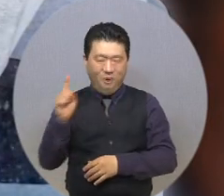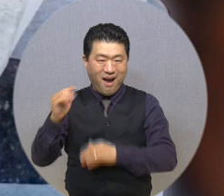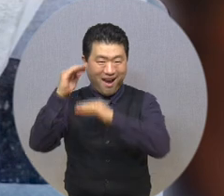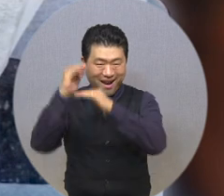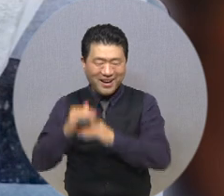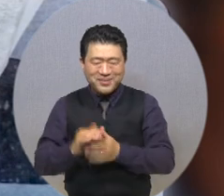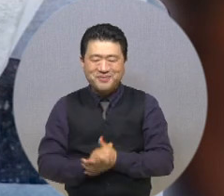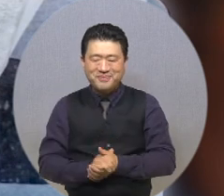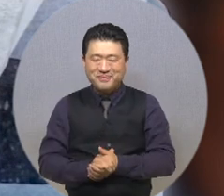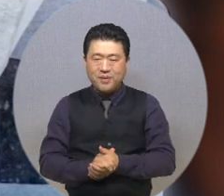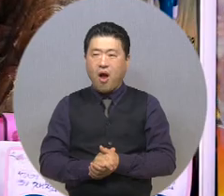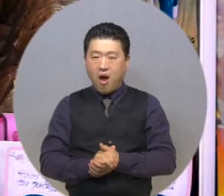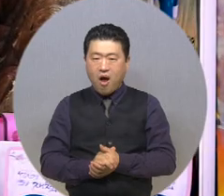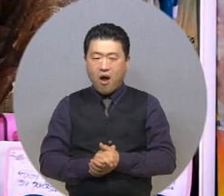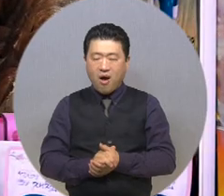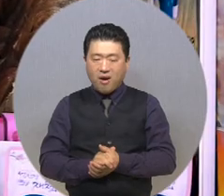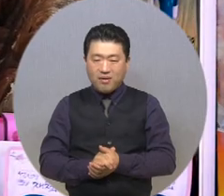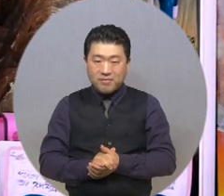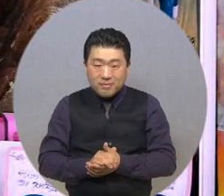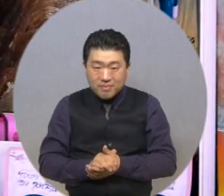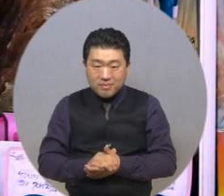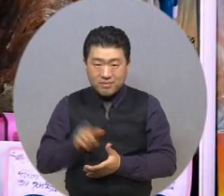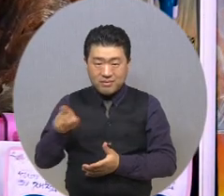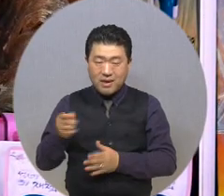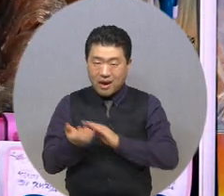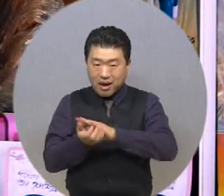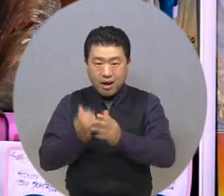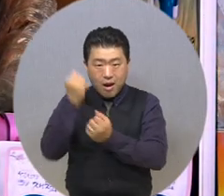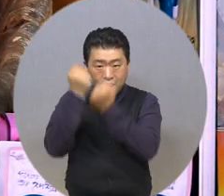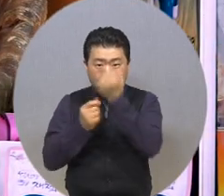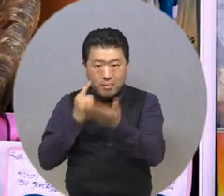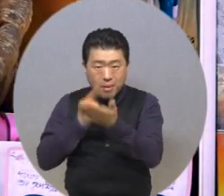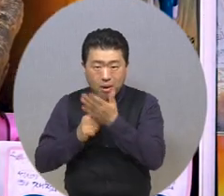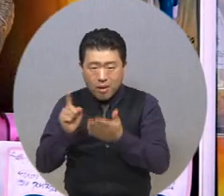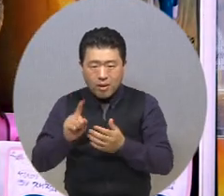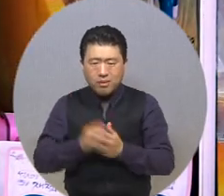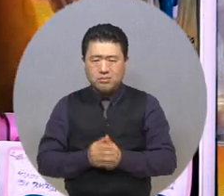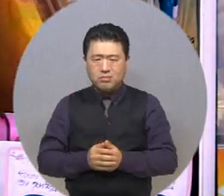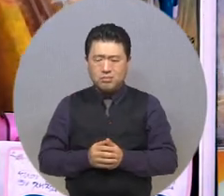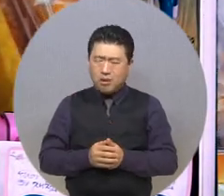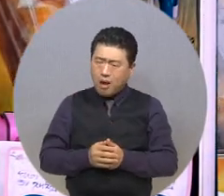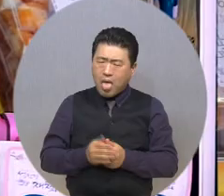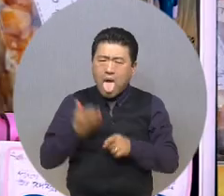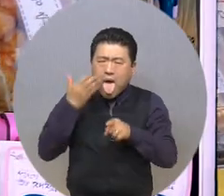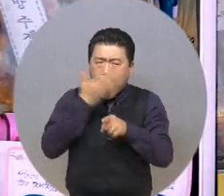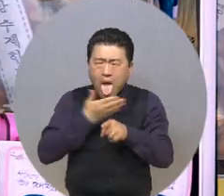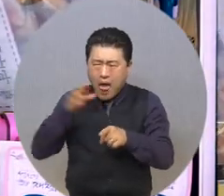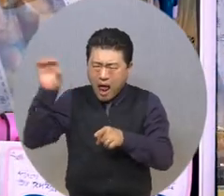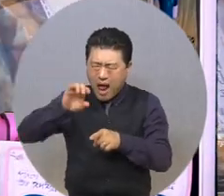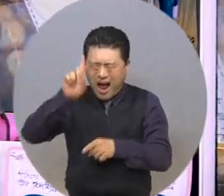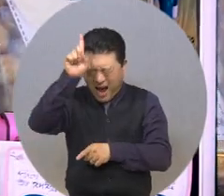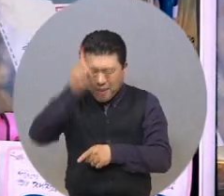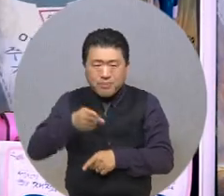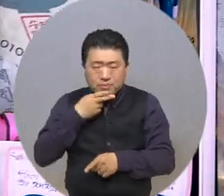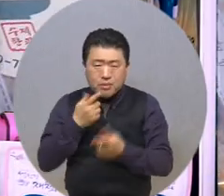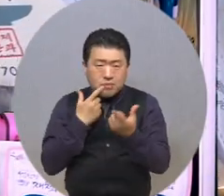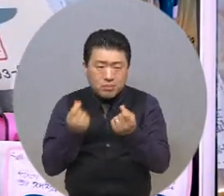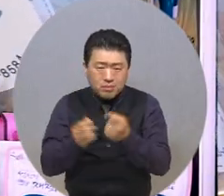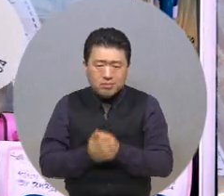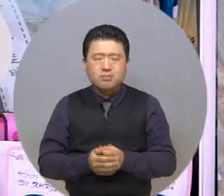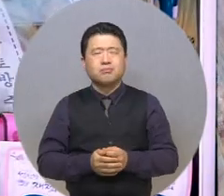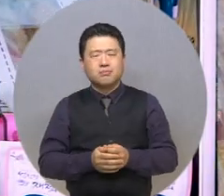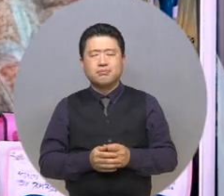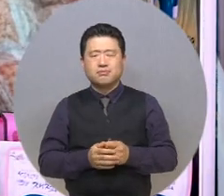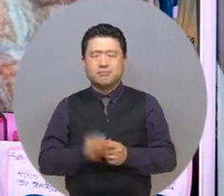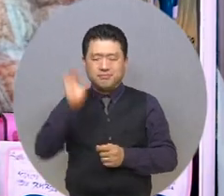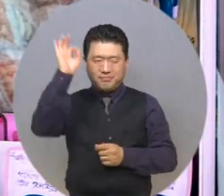황과? 네네네네. 이게 아까 설명하시기로는 전혀 설탕을 사용하지 않았다. 네 맞습니다.